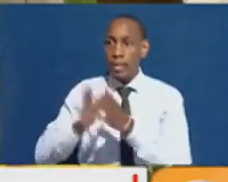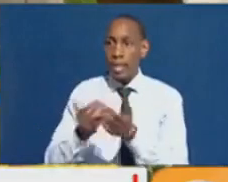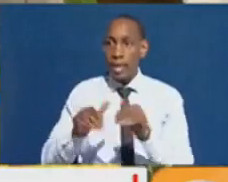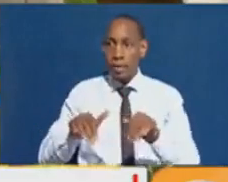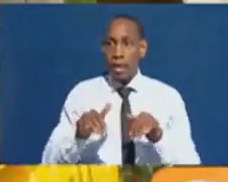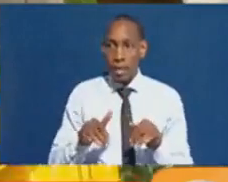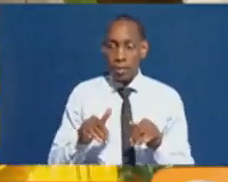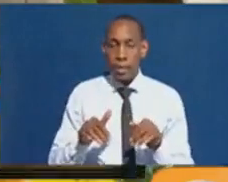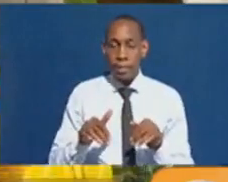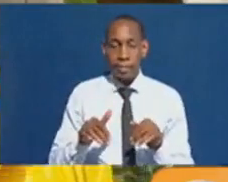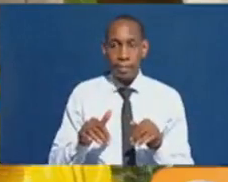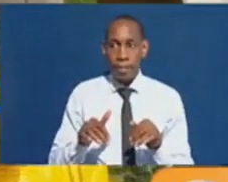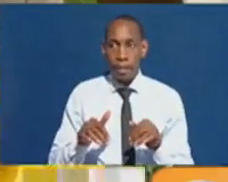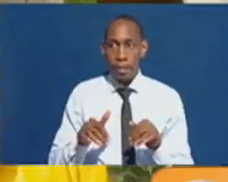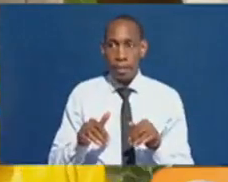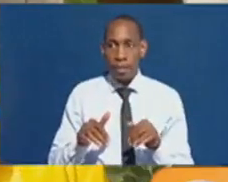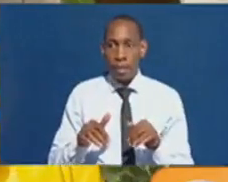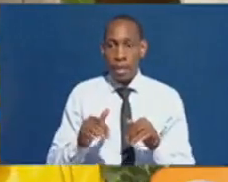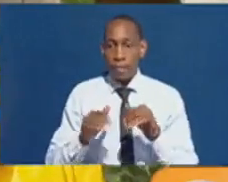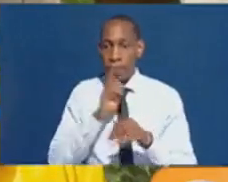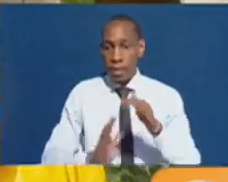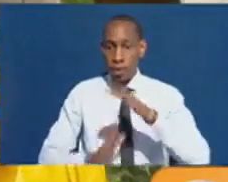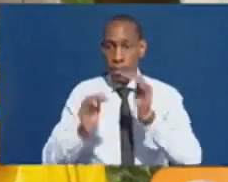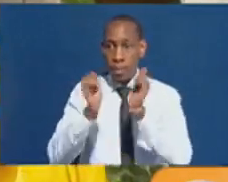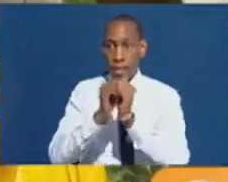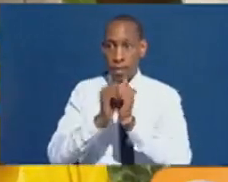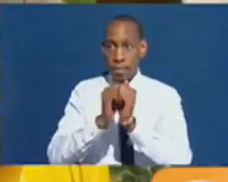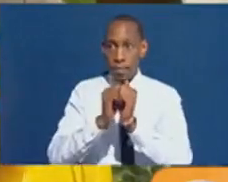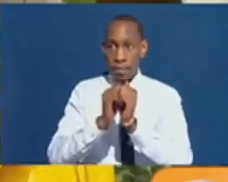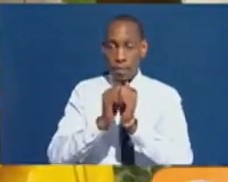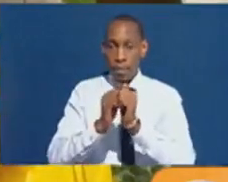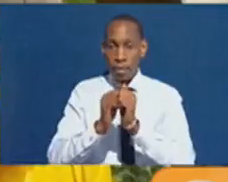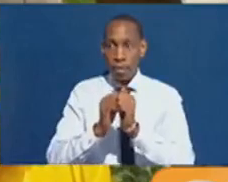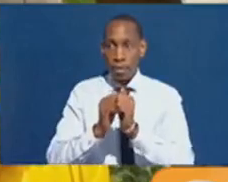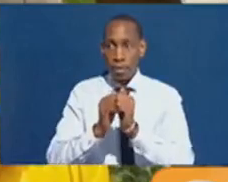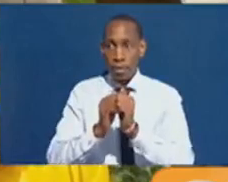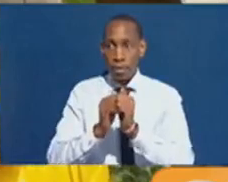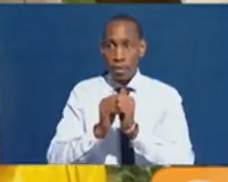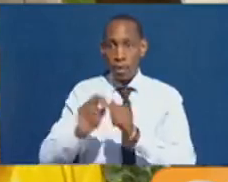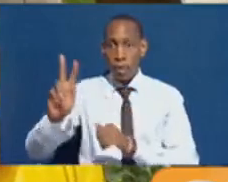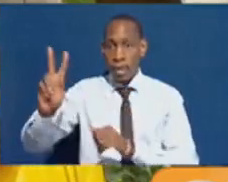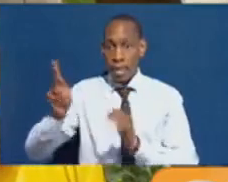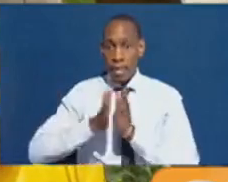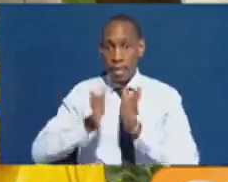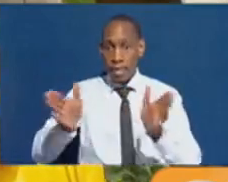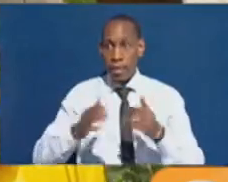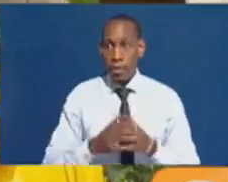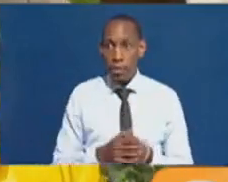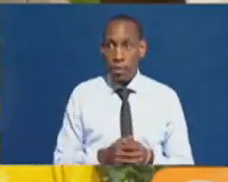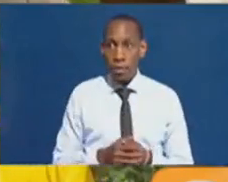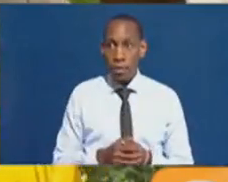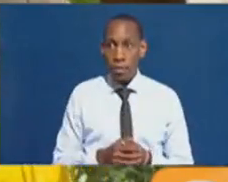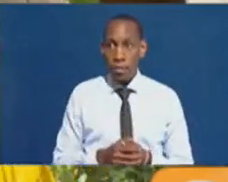zeni. Atakuwa kwa top 10. Atakuwa kwa top 10 students. Kwa Kenya mzima. Yake ndiye aliniambia.